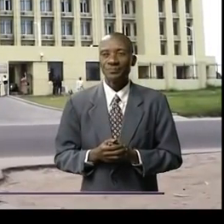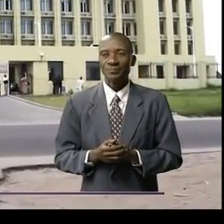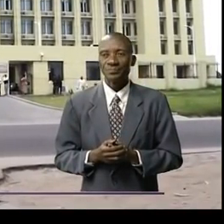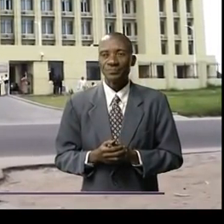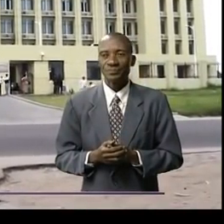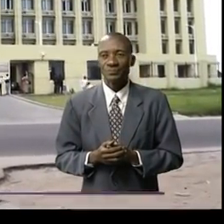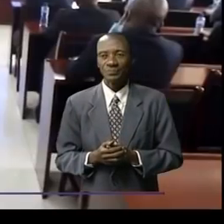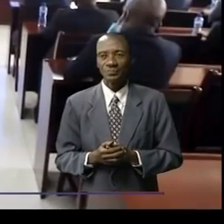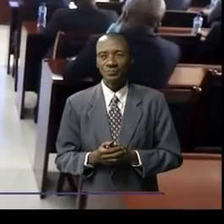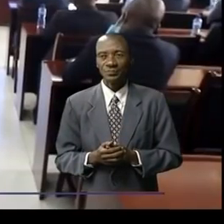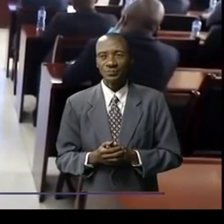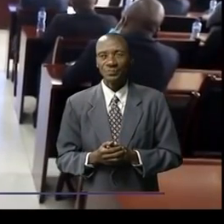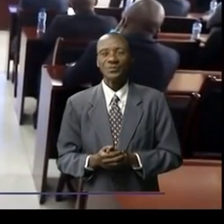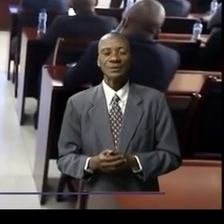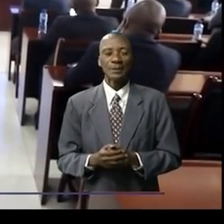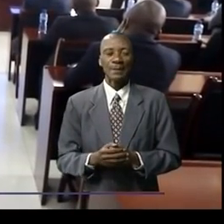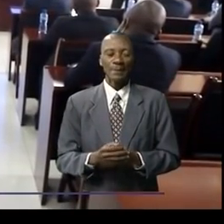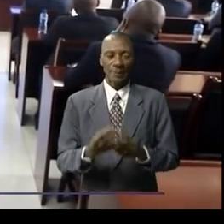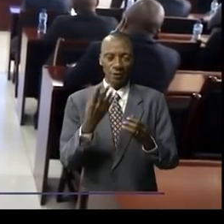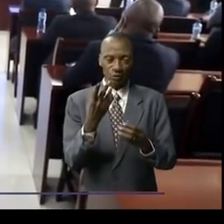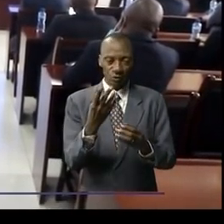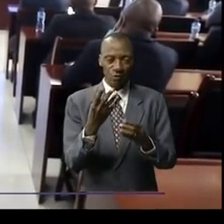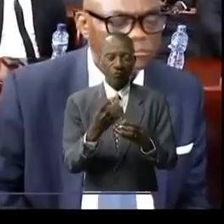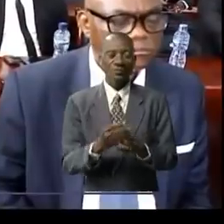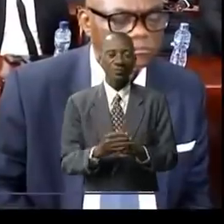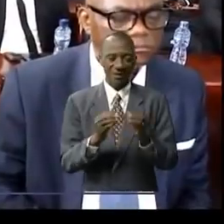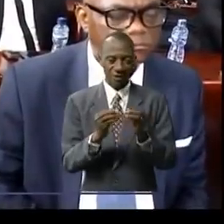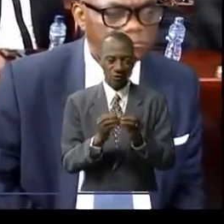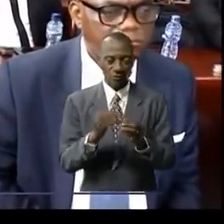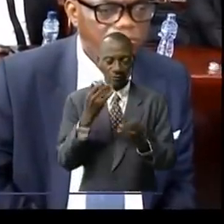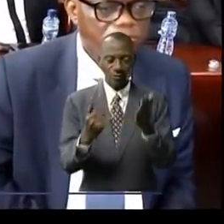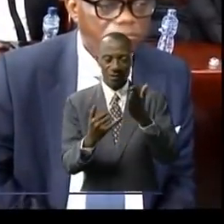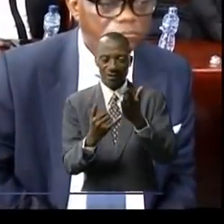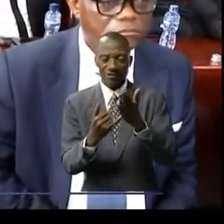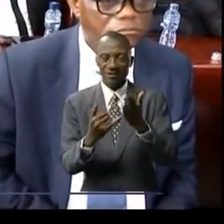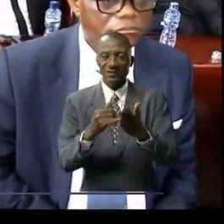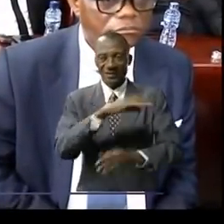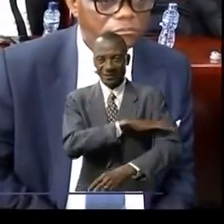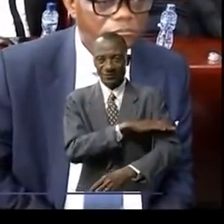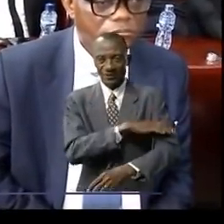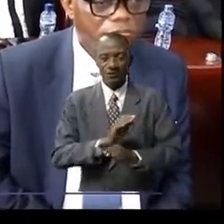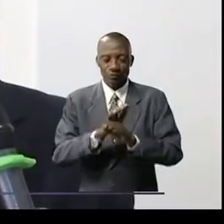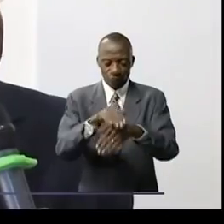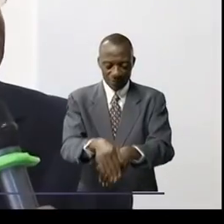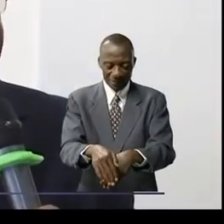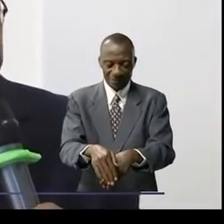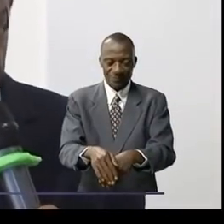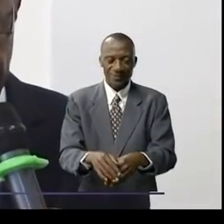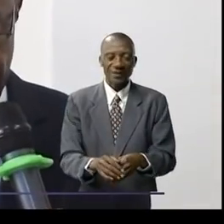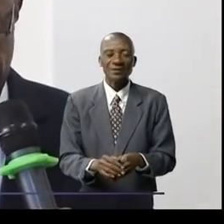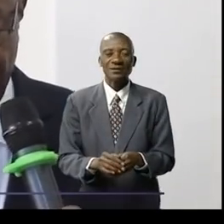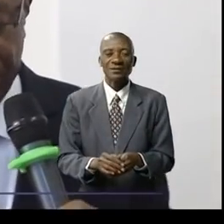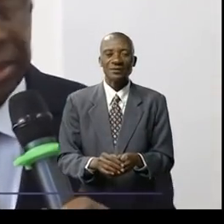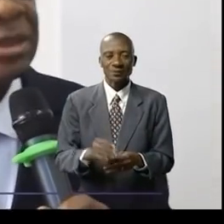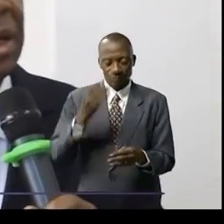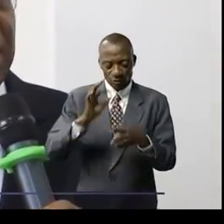deux modules de formation ont permis aux ingénieurs civils d'avoir des outils nécessaires dans l'exercice de leur profession